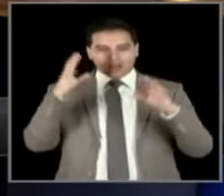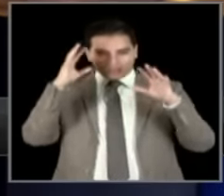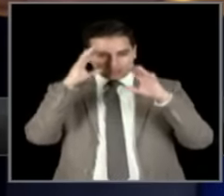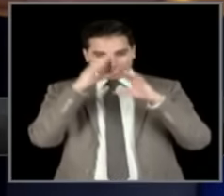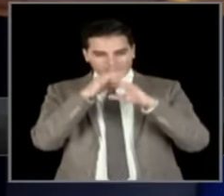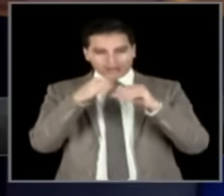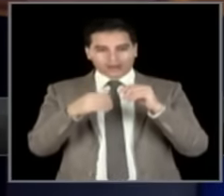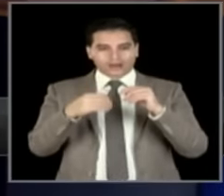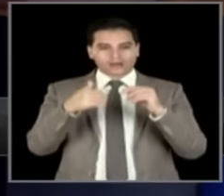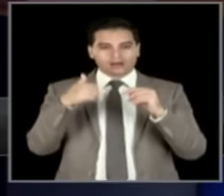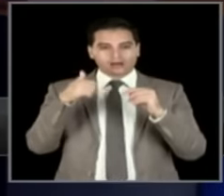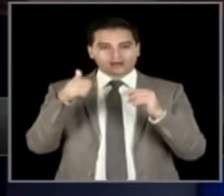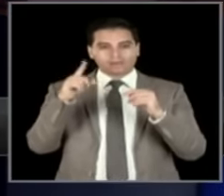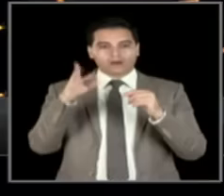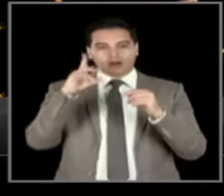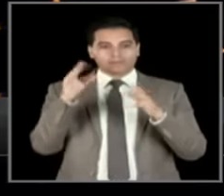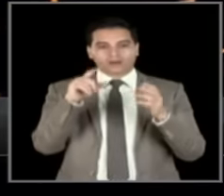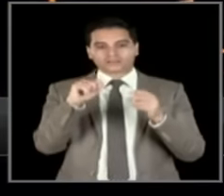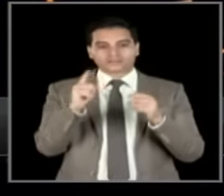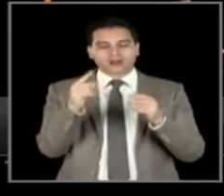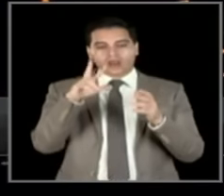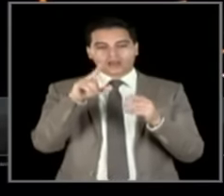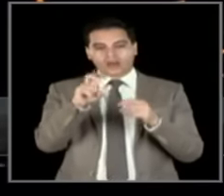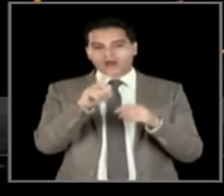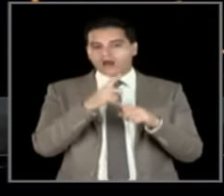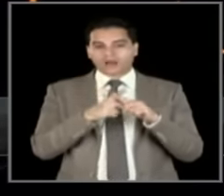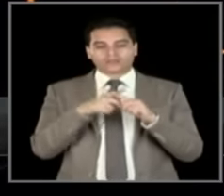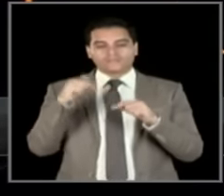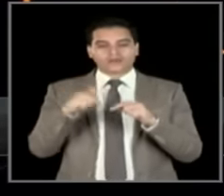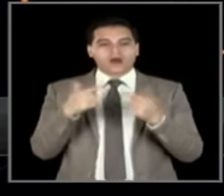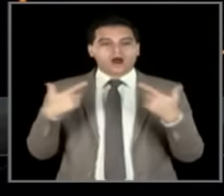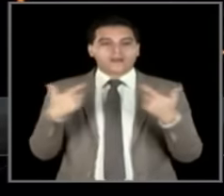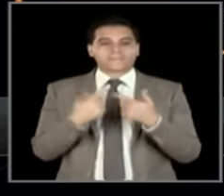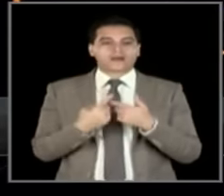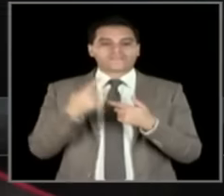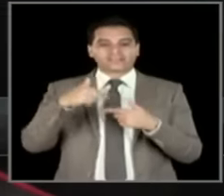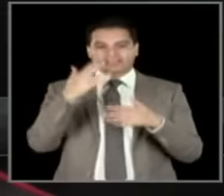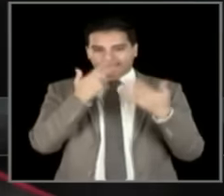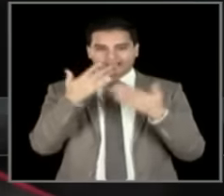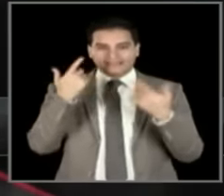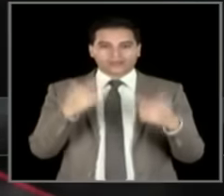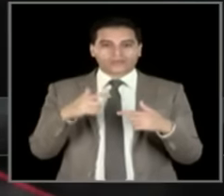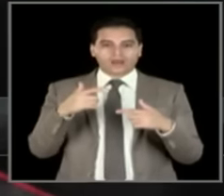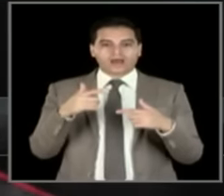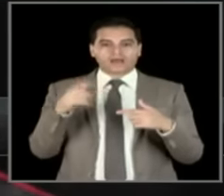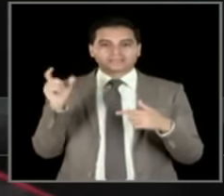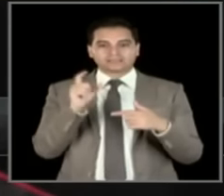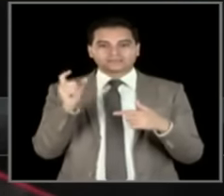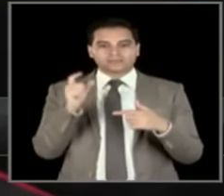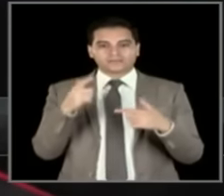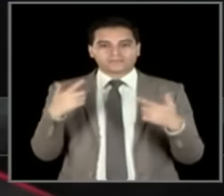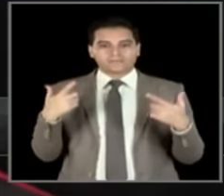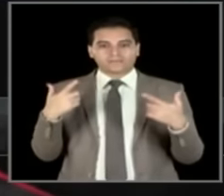فلسطيني راحل، فمن هو؟ إبراهيم نصر الله. غلط. ما هي أول معركة بحرية في تاريخ الدولة الإسلامية؟